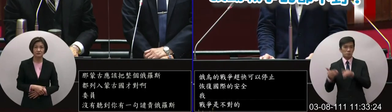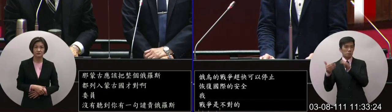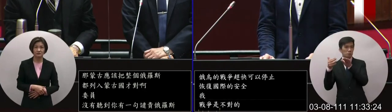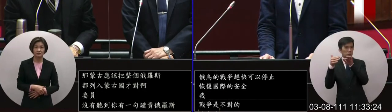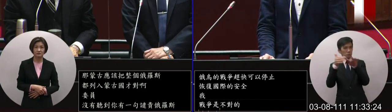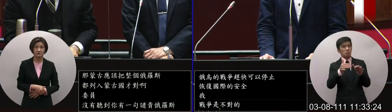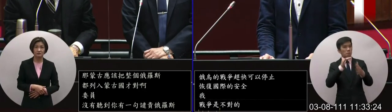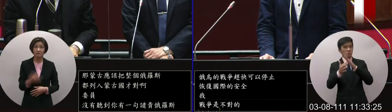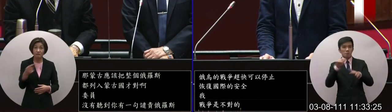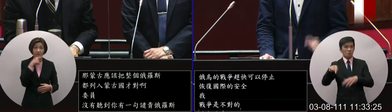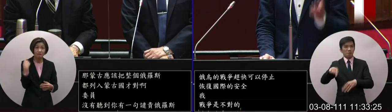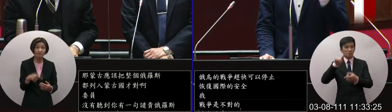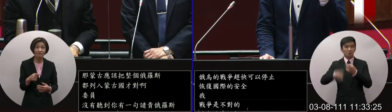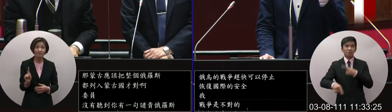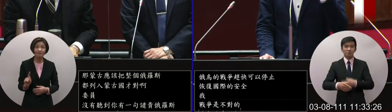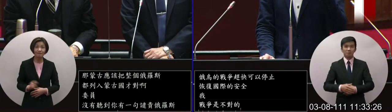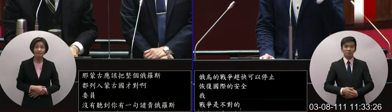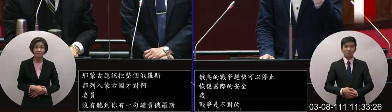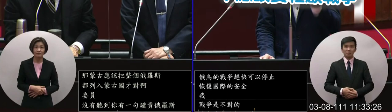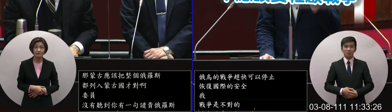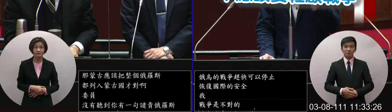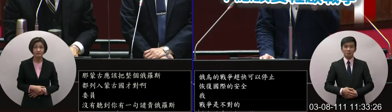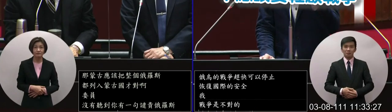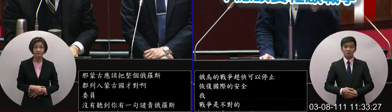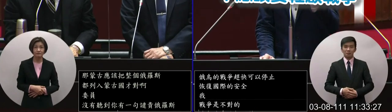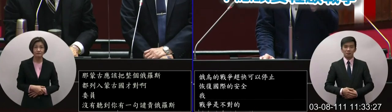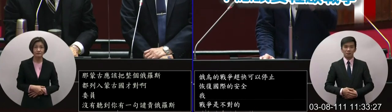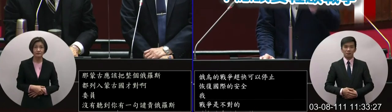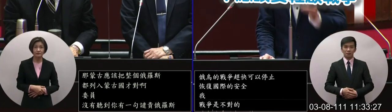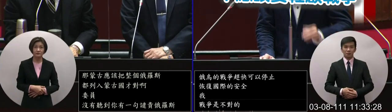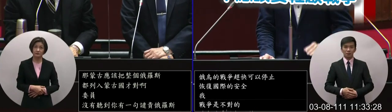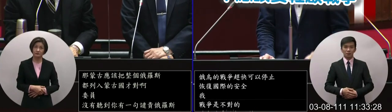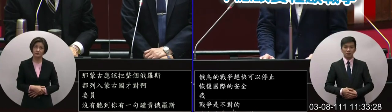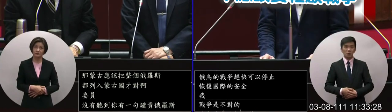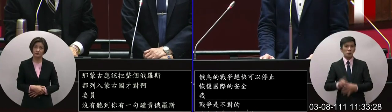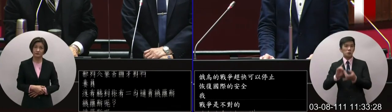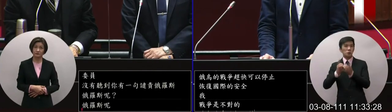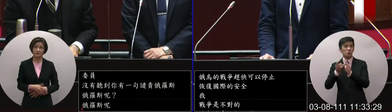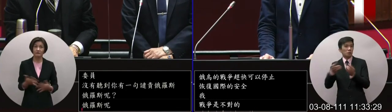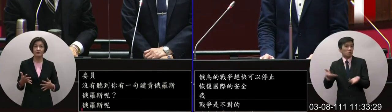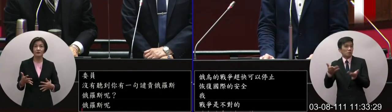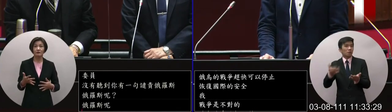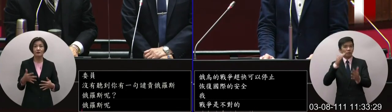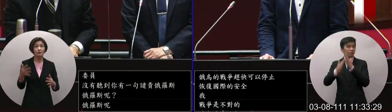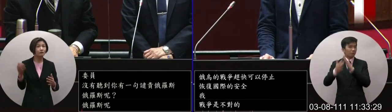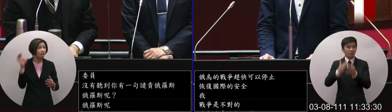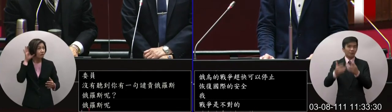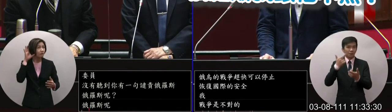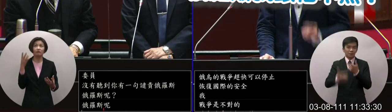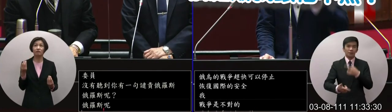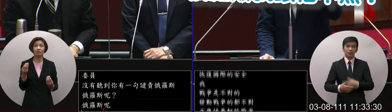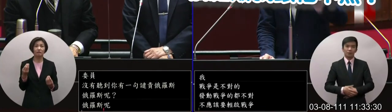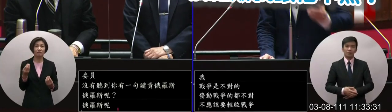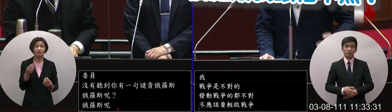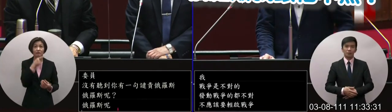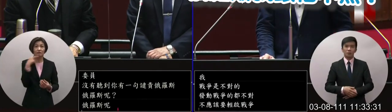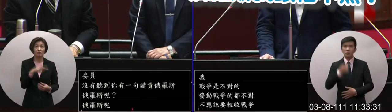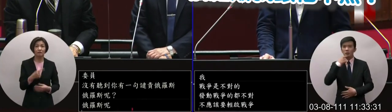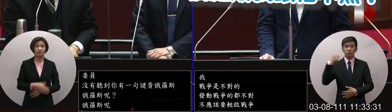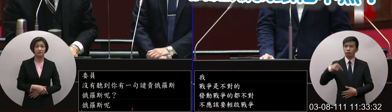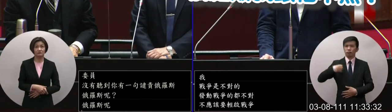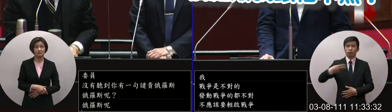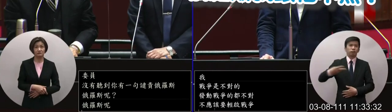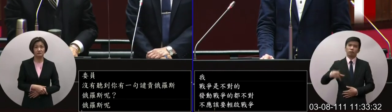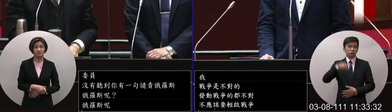对。 俄罗斯呢？ 不应该要轻启战争。 还没有听到俄罗斯。 俄罗斯我跟他不熟